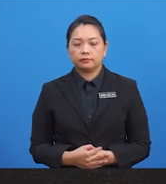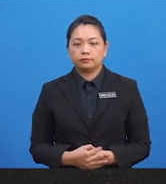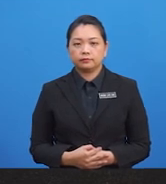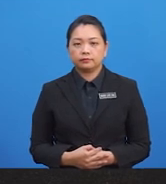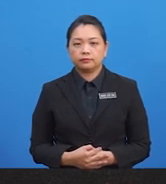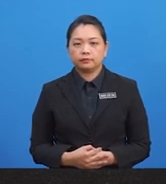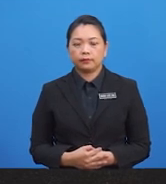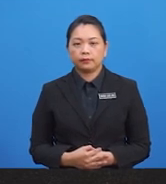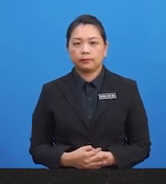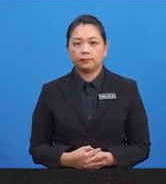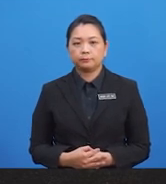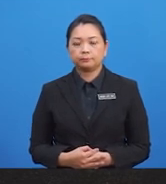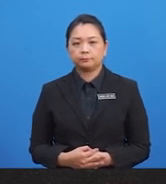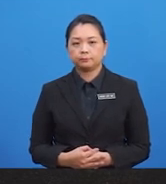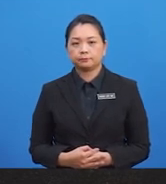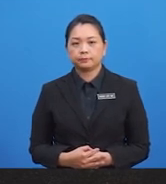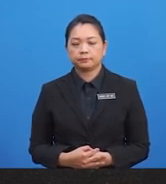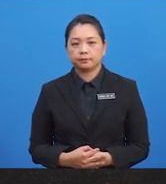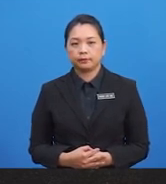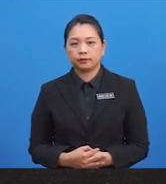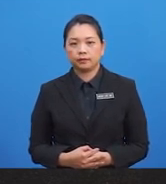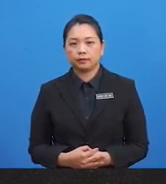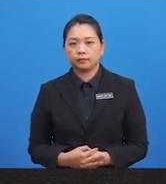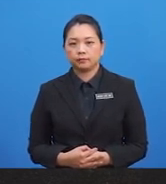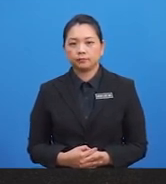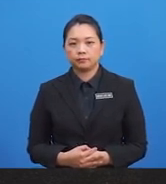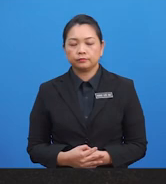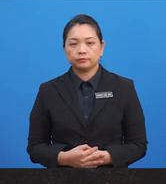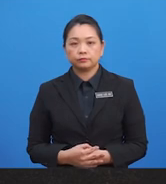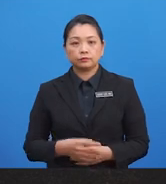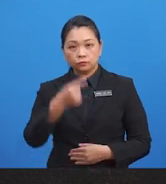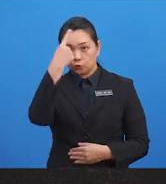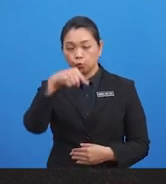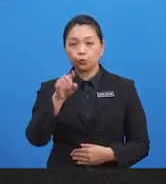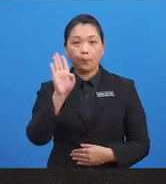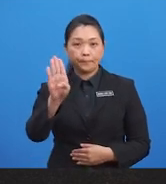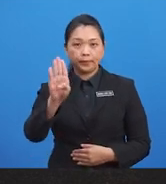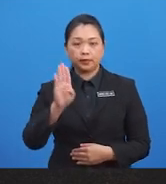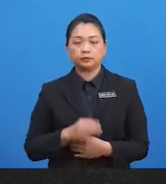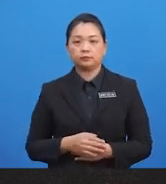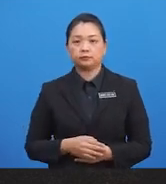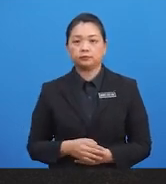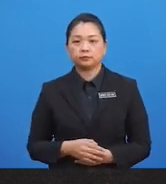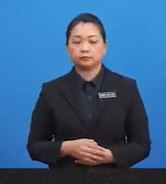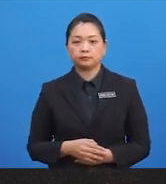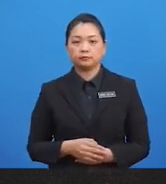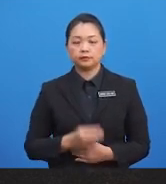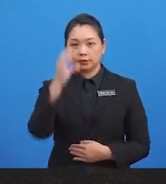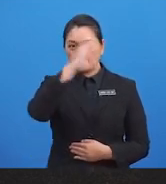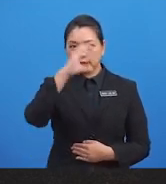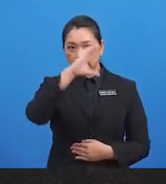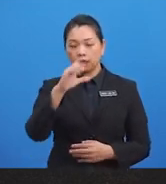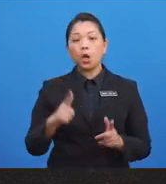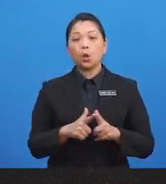Maka jawapannya adalah 4. Bagi soalan B,